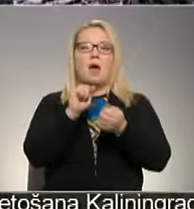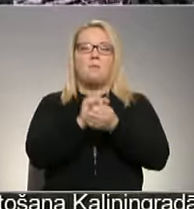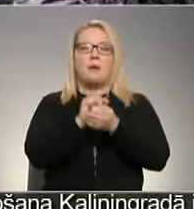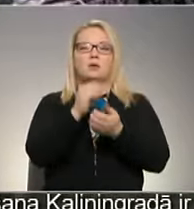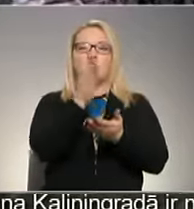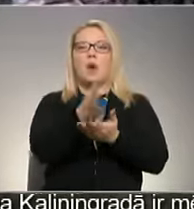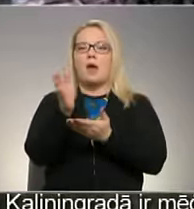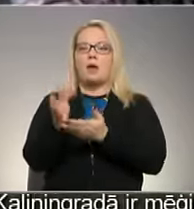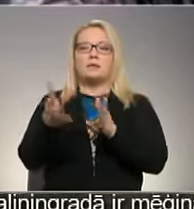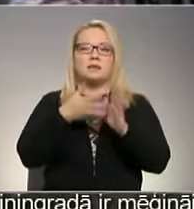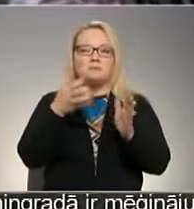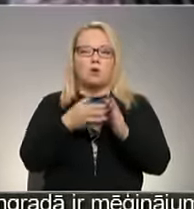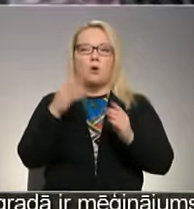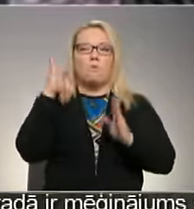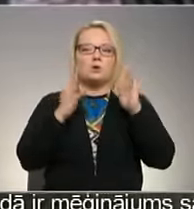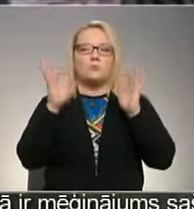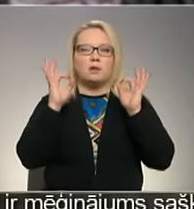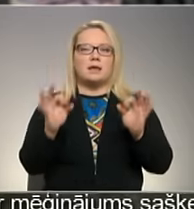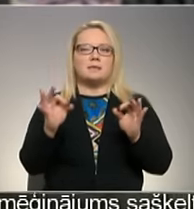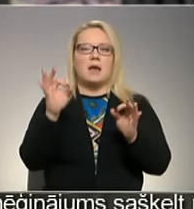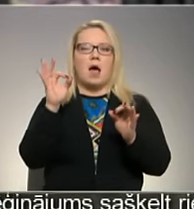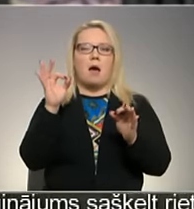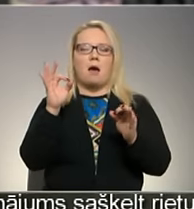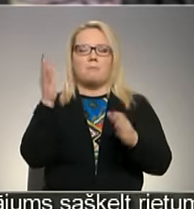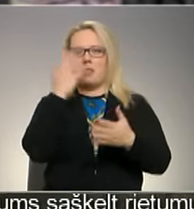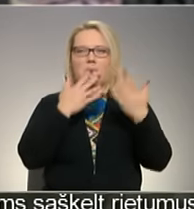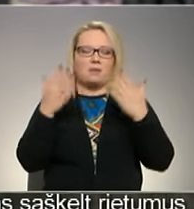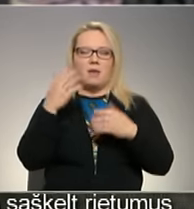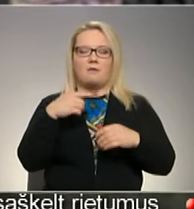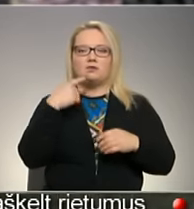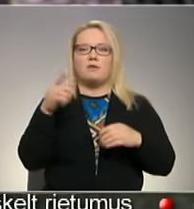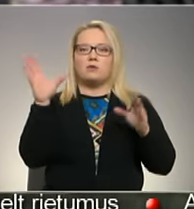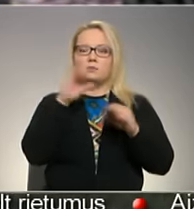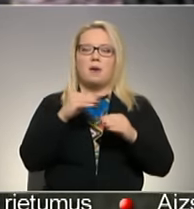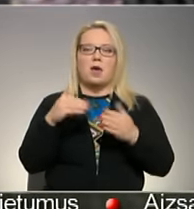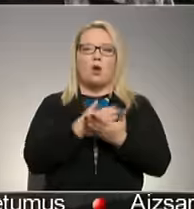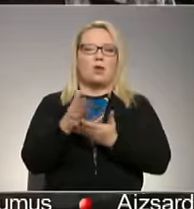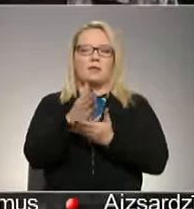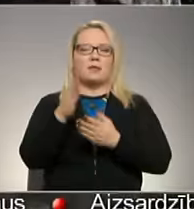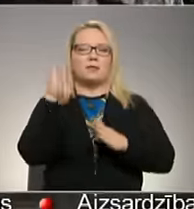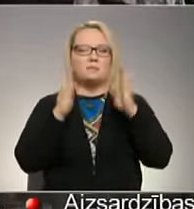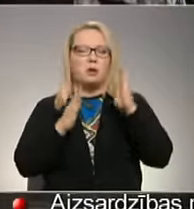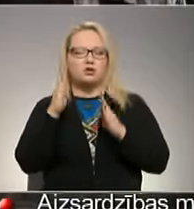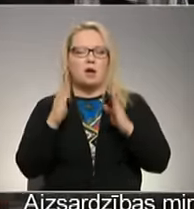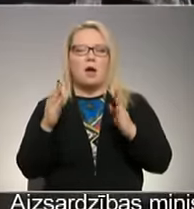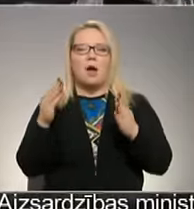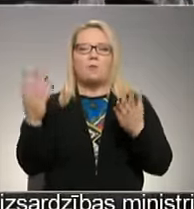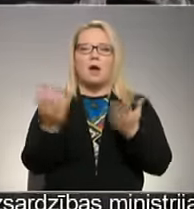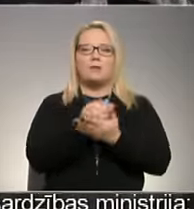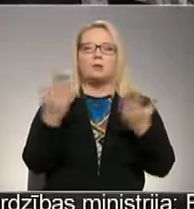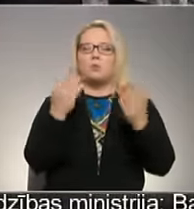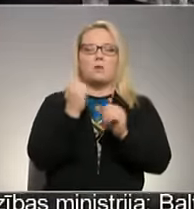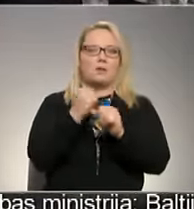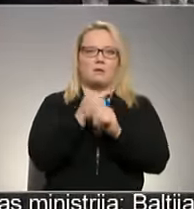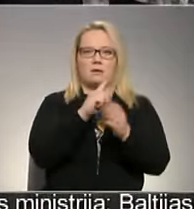meži var kļūt arī par īstām lamatām. Vai tu spētu orientēties mežā, vai tu spētu orientēties, atrast zinātu, kā, ko